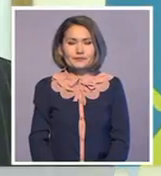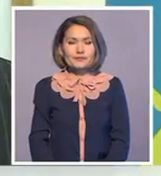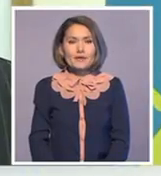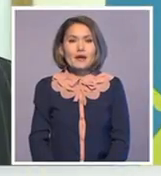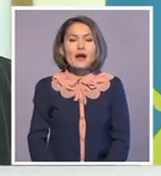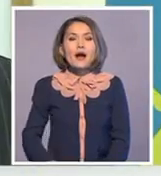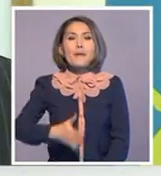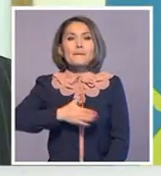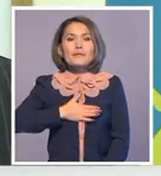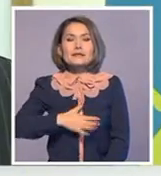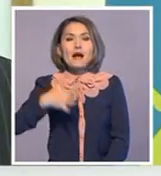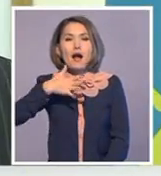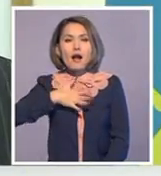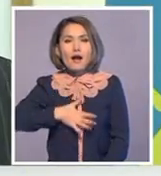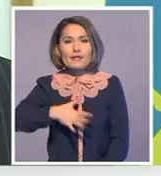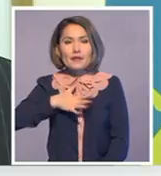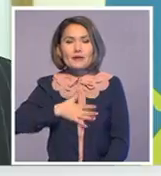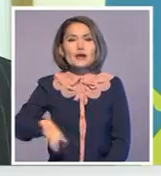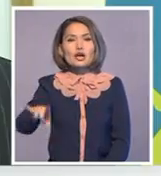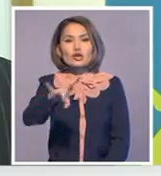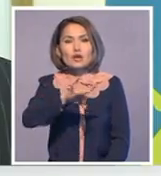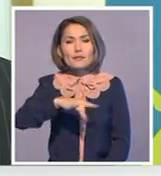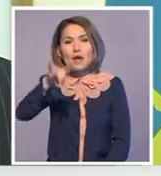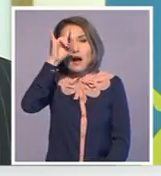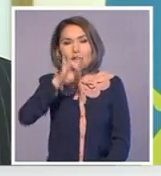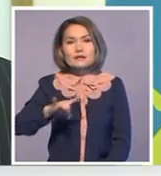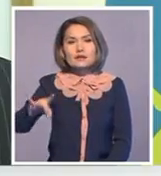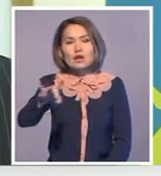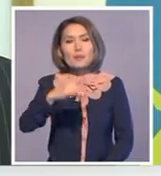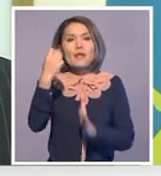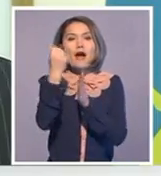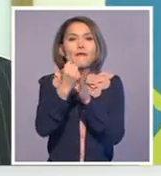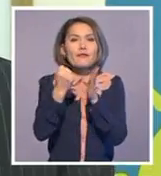Біз шетелдік әріптестермен Қазақстан азаматтарының Канадаға жүріп тұруын жеңілдету